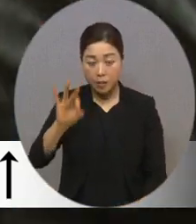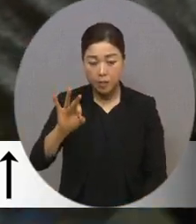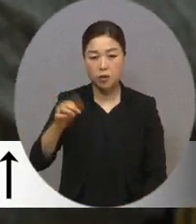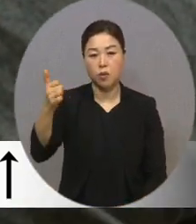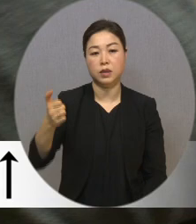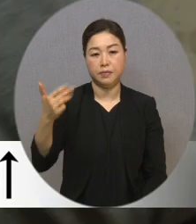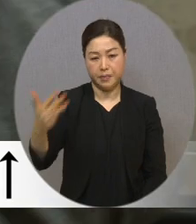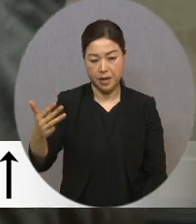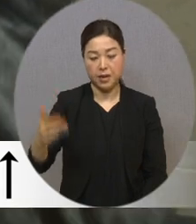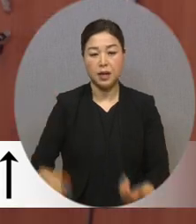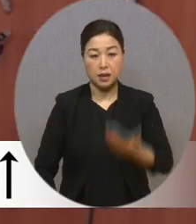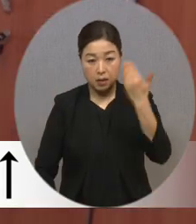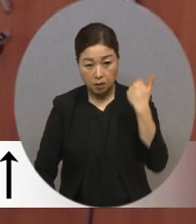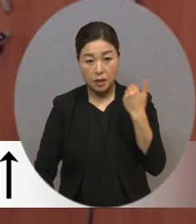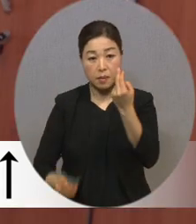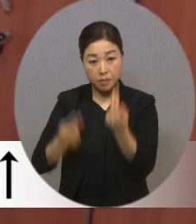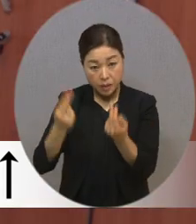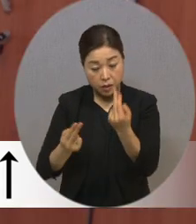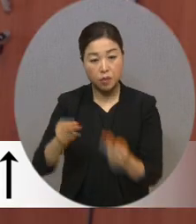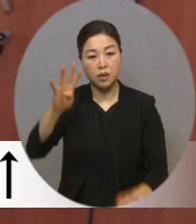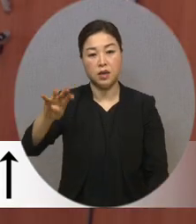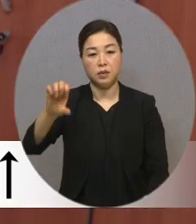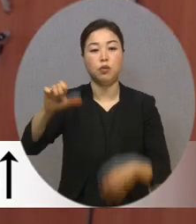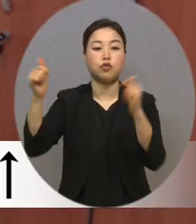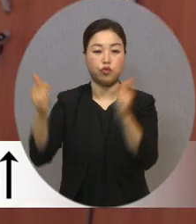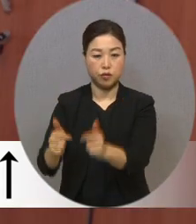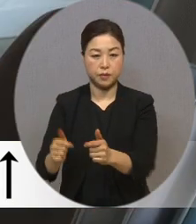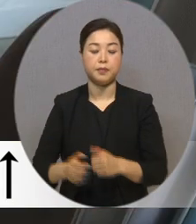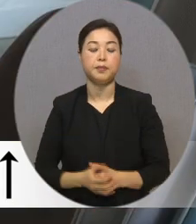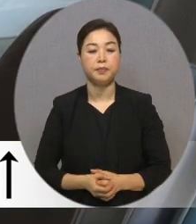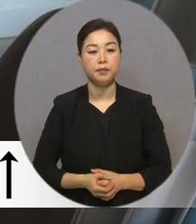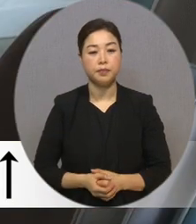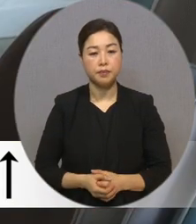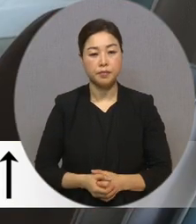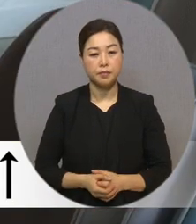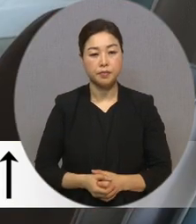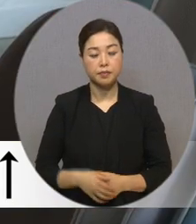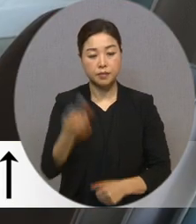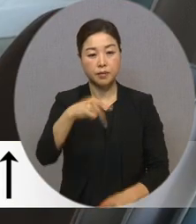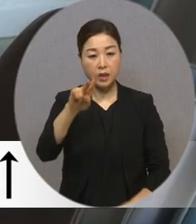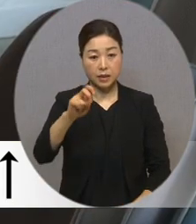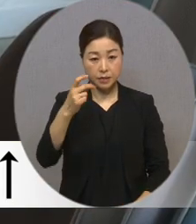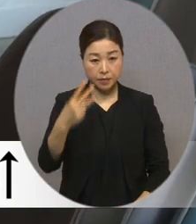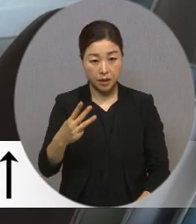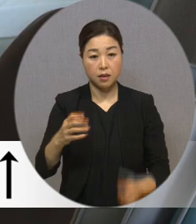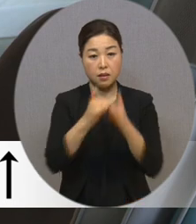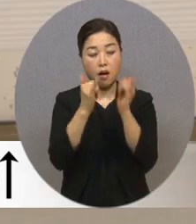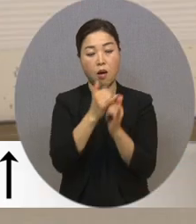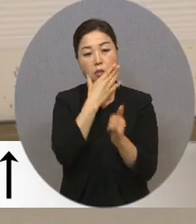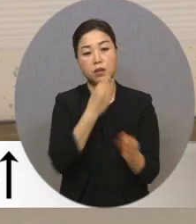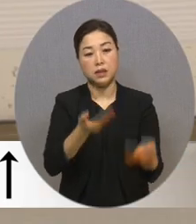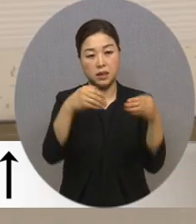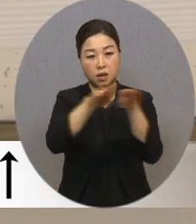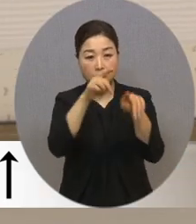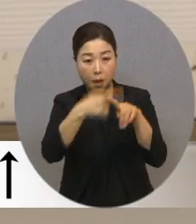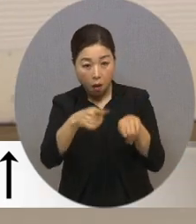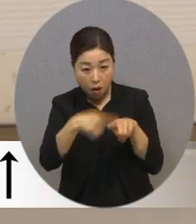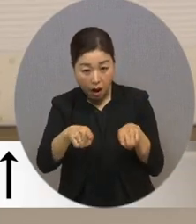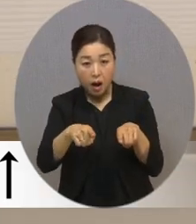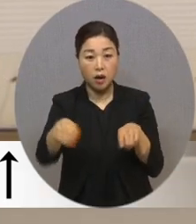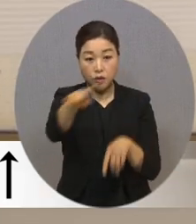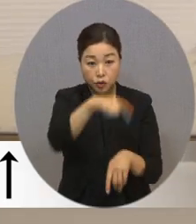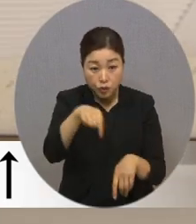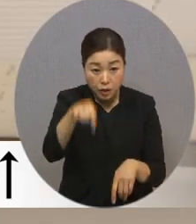F등급으로 전기 대비 45개소 감소했습니다. 또한 2023년 사회복지시설 평가를 받은 대상